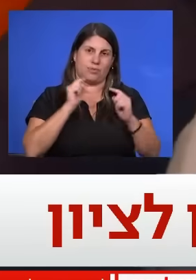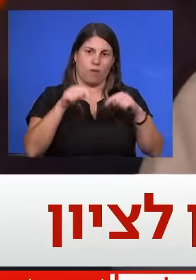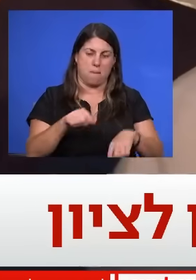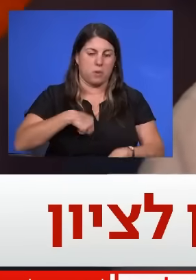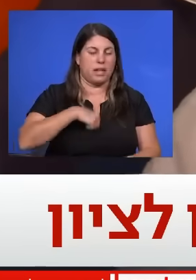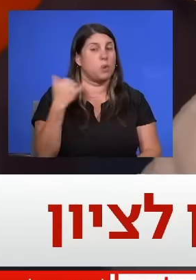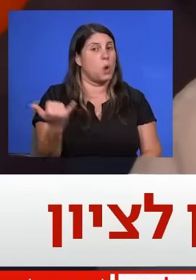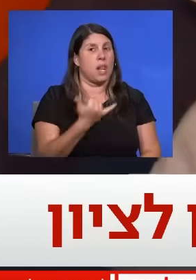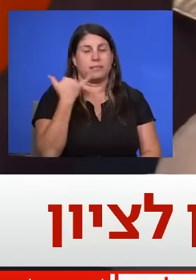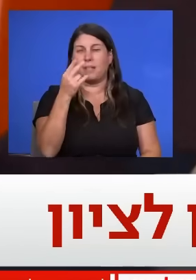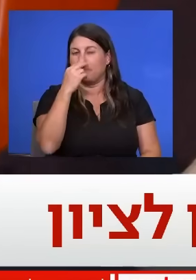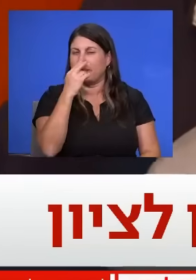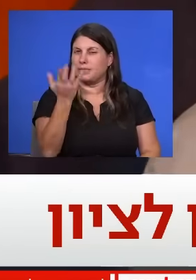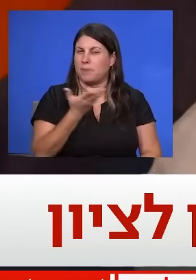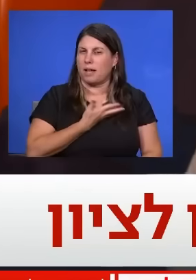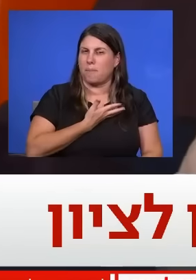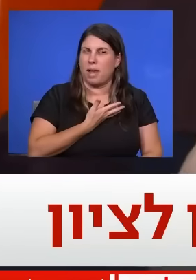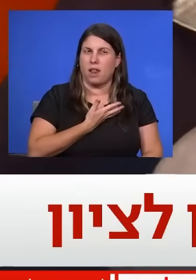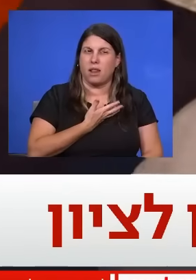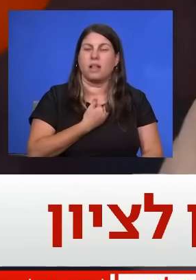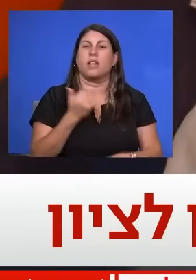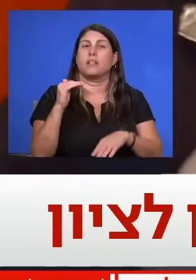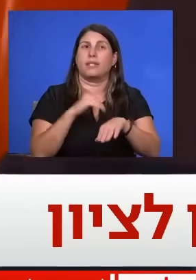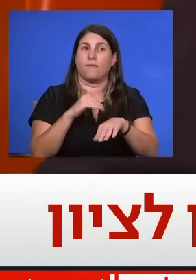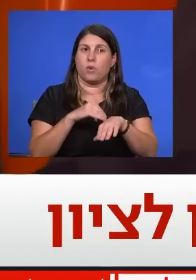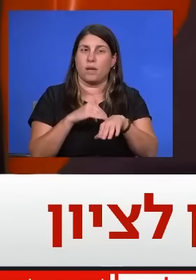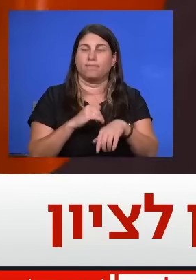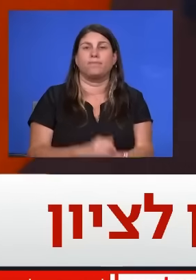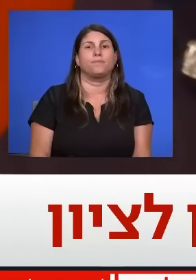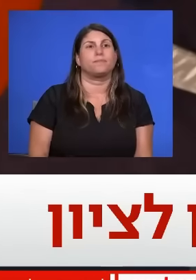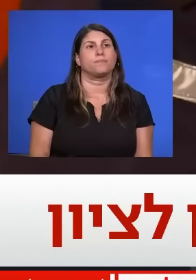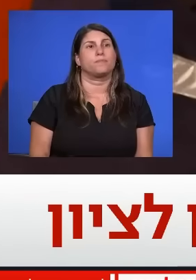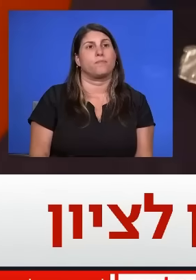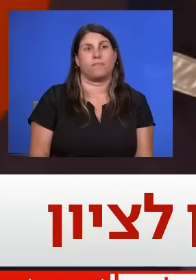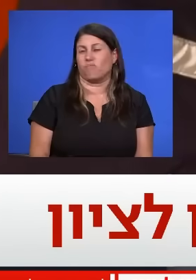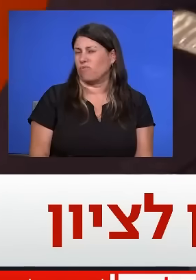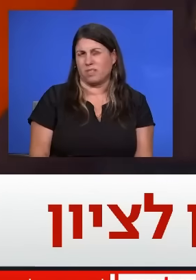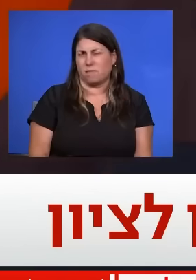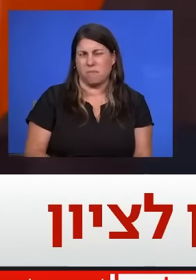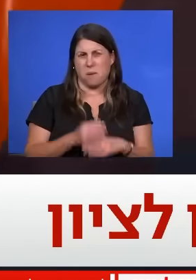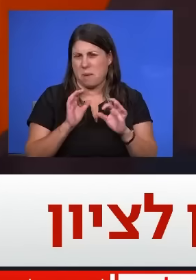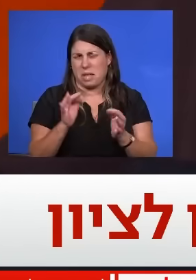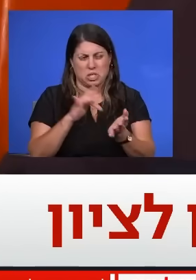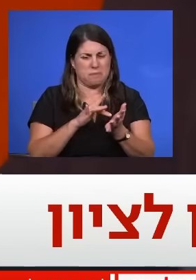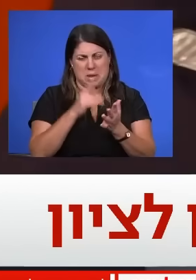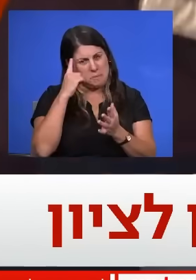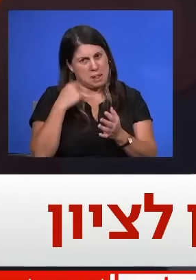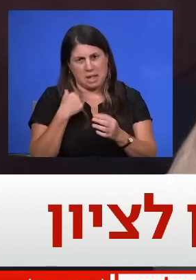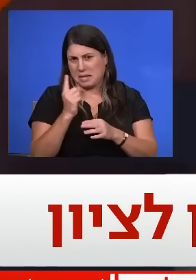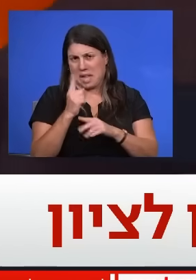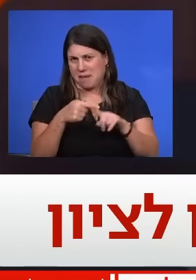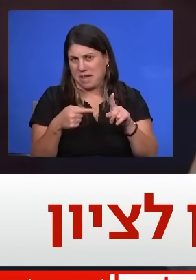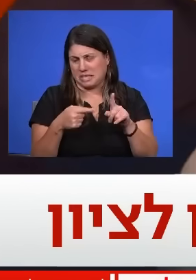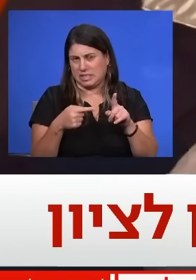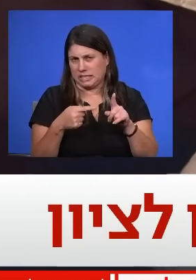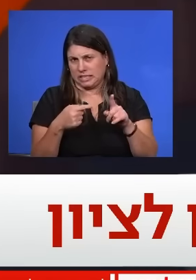לקבל את הדיווחים. ממש אנחנו נמצאים לדעתי אולי דקה וחצי, מיכל, אחרי